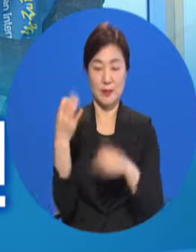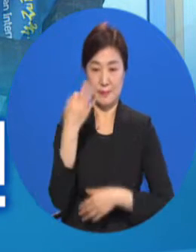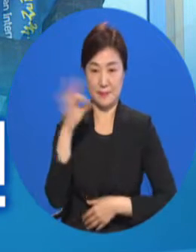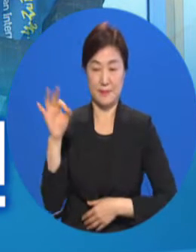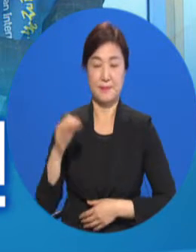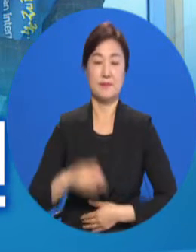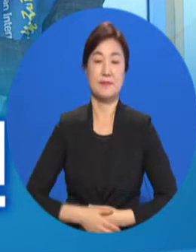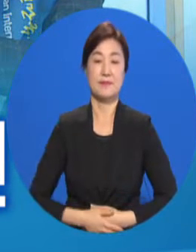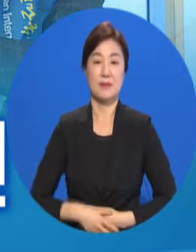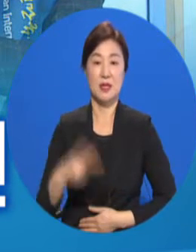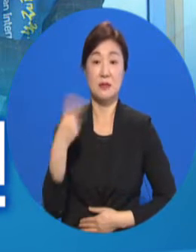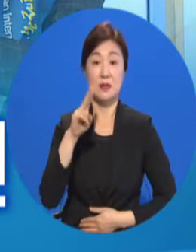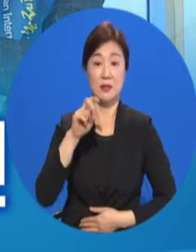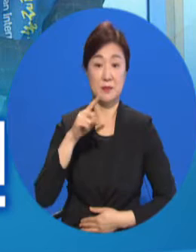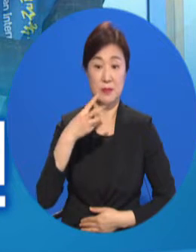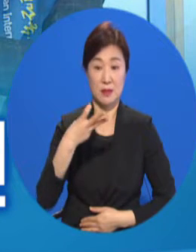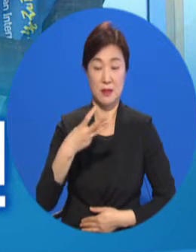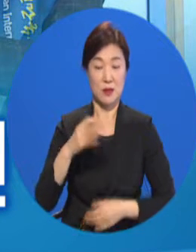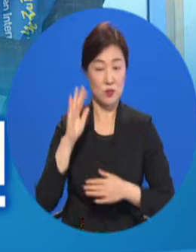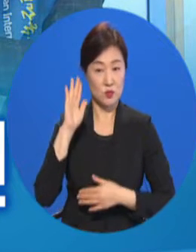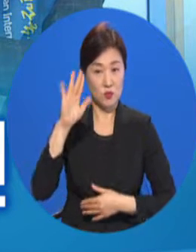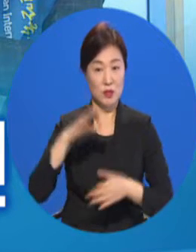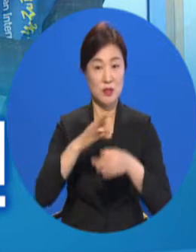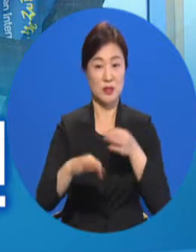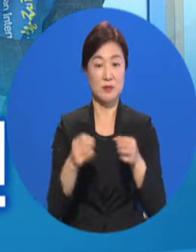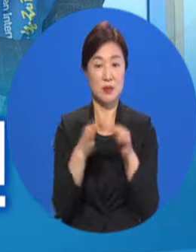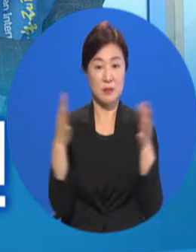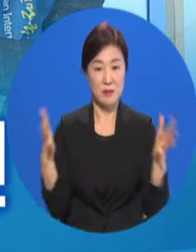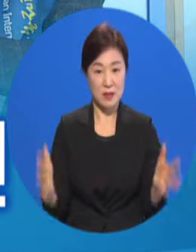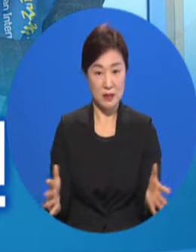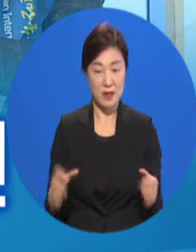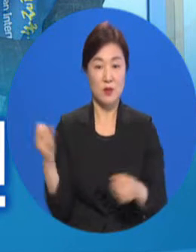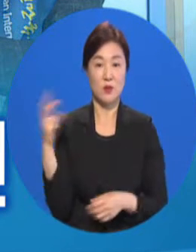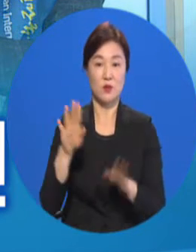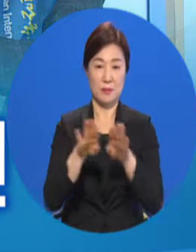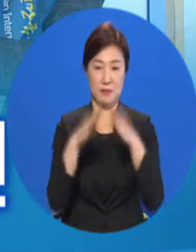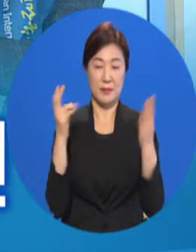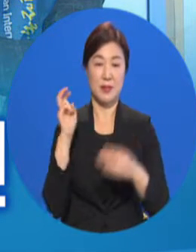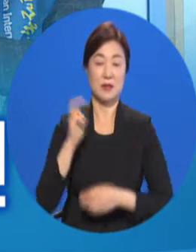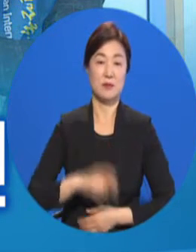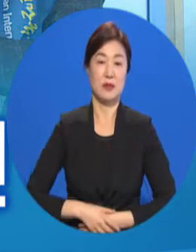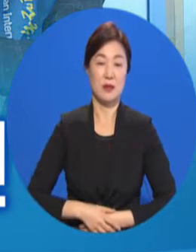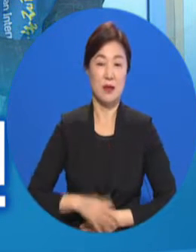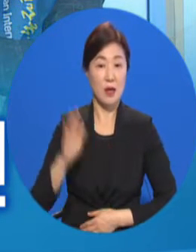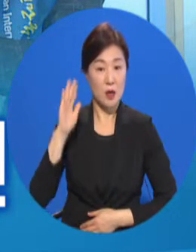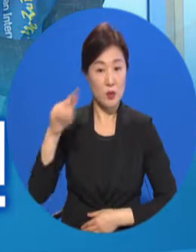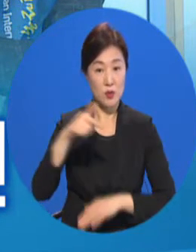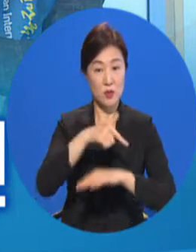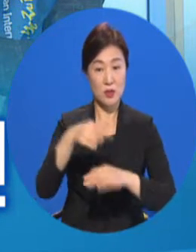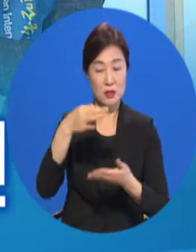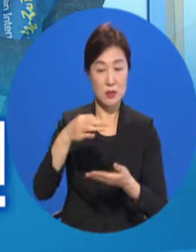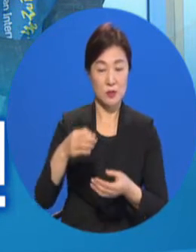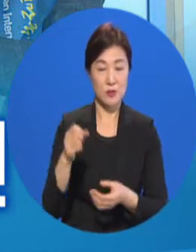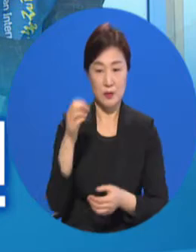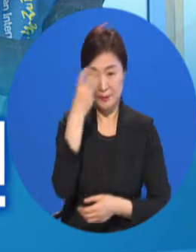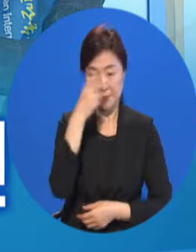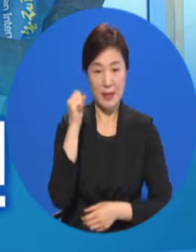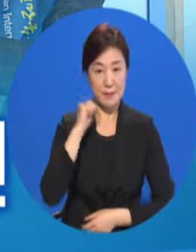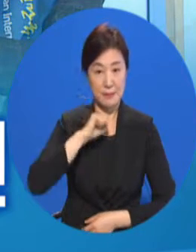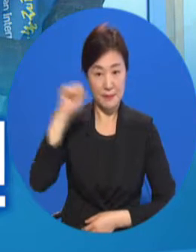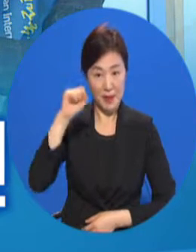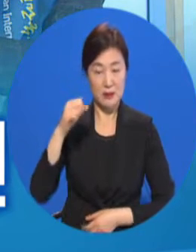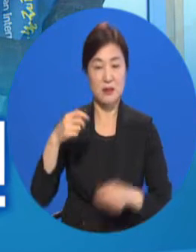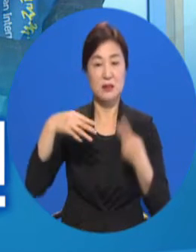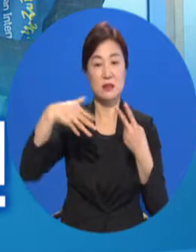지난 2013년에 이어 10년 만에 또다시 열릴 수 있게 됐는데 앞으로 기재부 심의를 통과해야 하는 2차 관문을